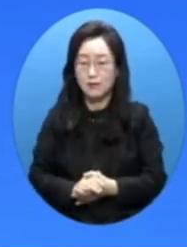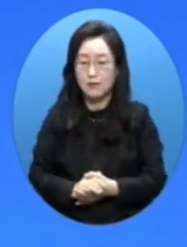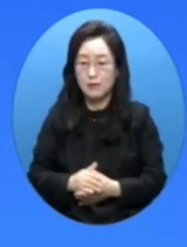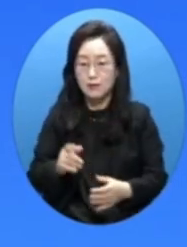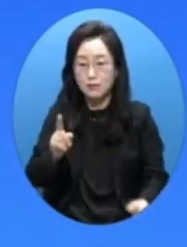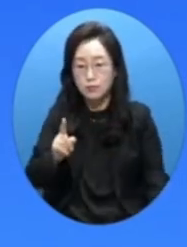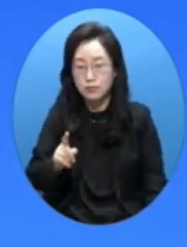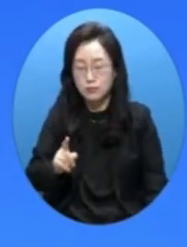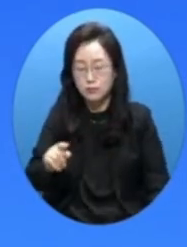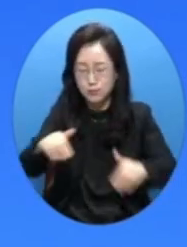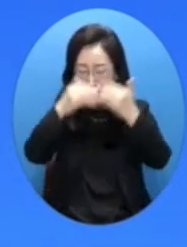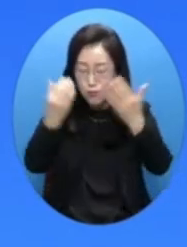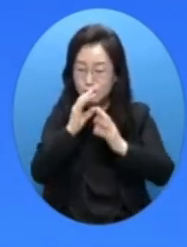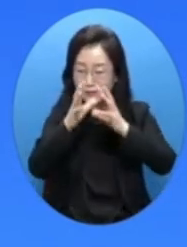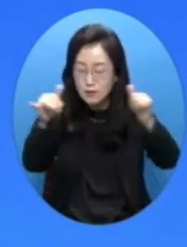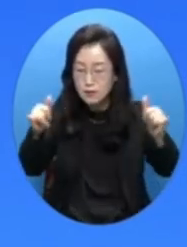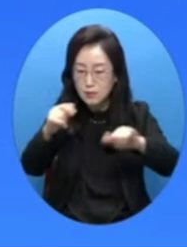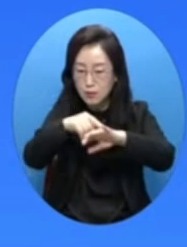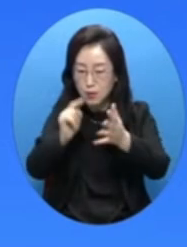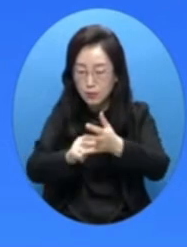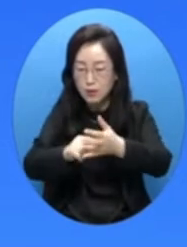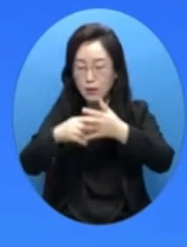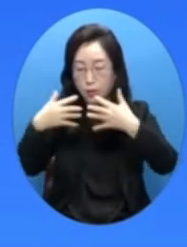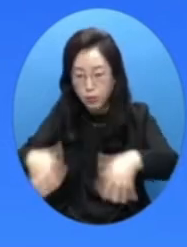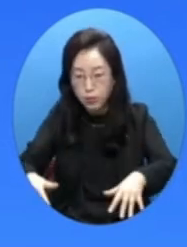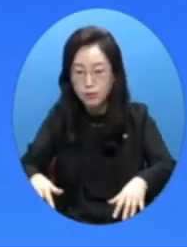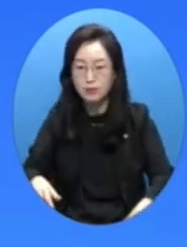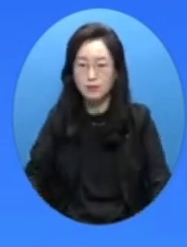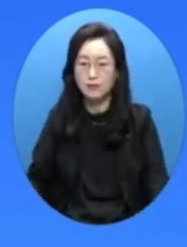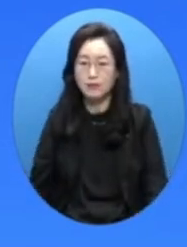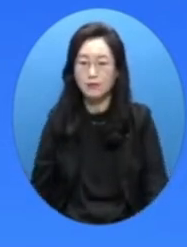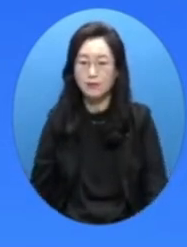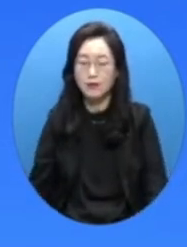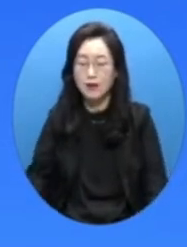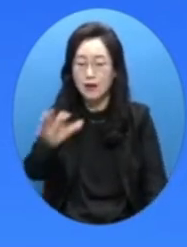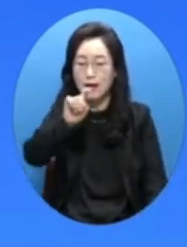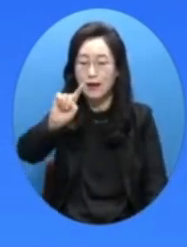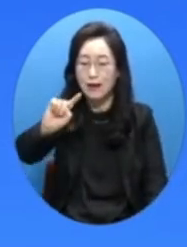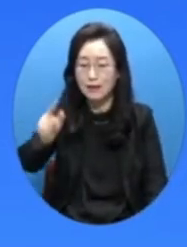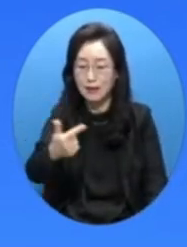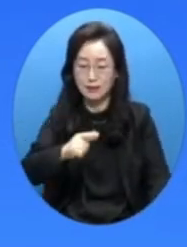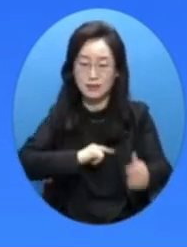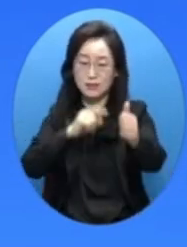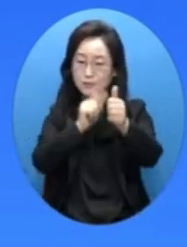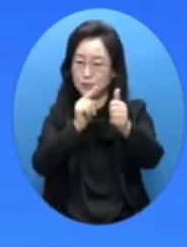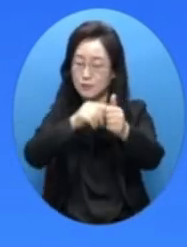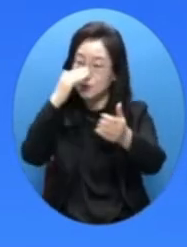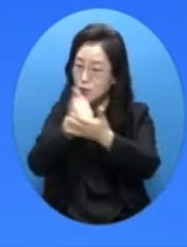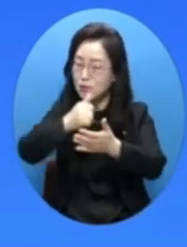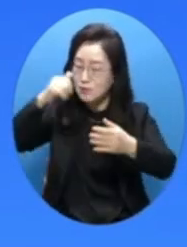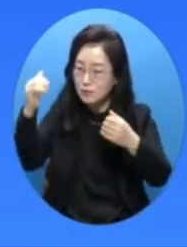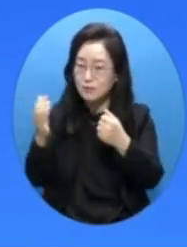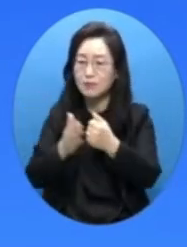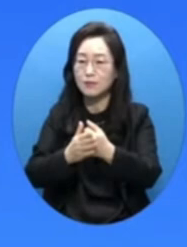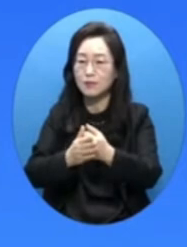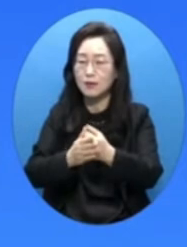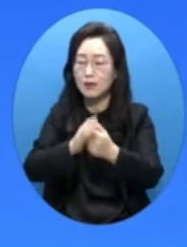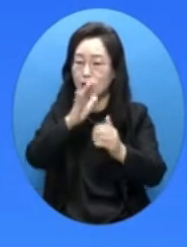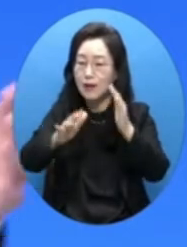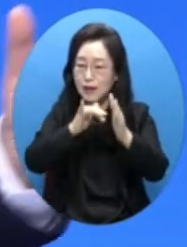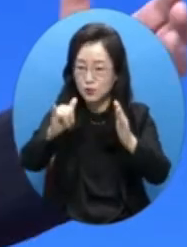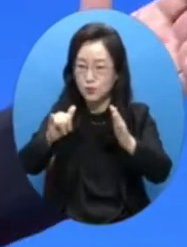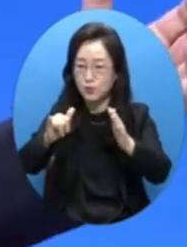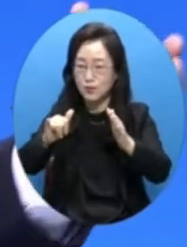도망가게 되었고 온 이사를 박사의 마음이 녹아져 내렸습니다 그래서 아간의 범죄로 말미암아 말미암아 그와 그의